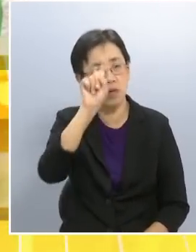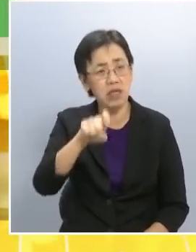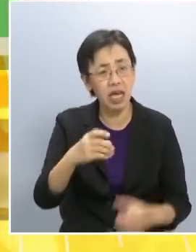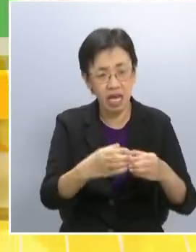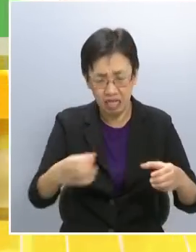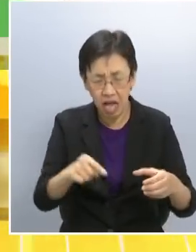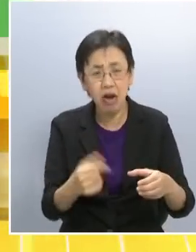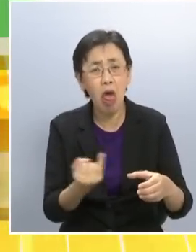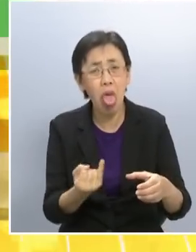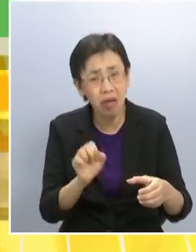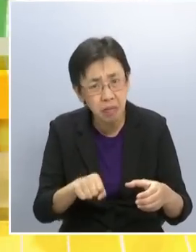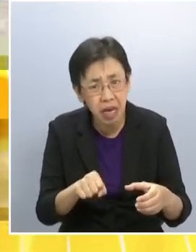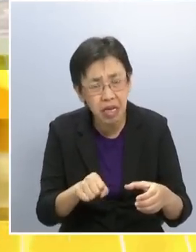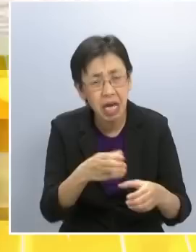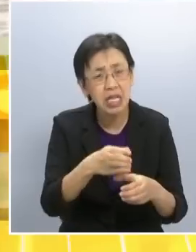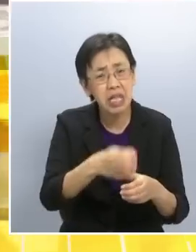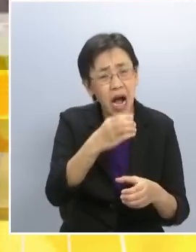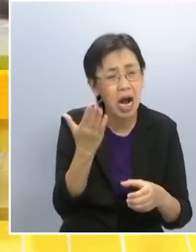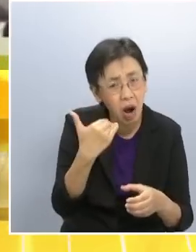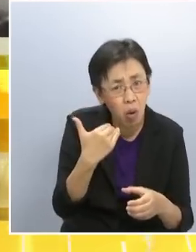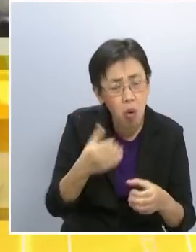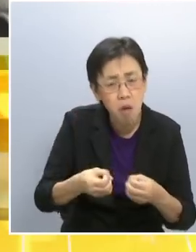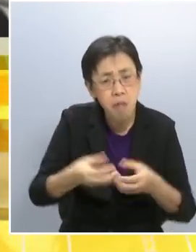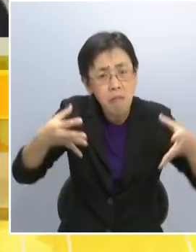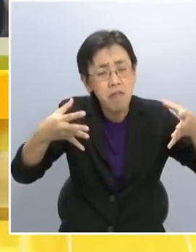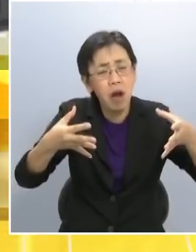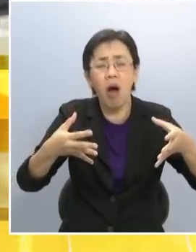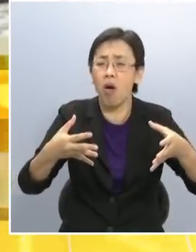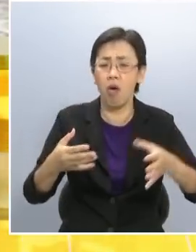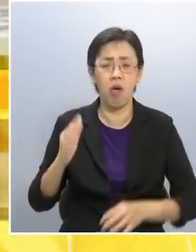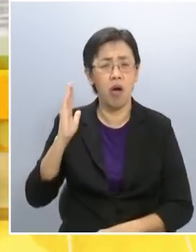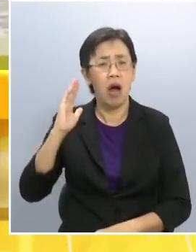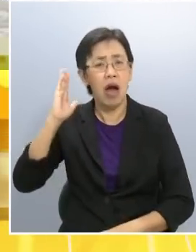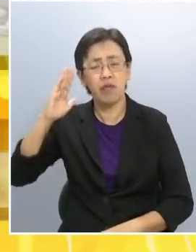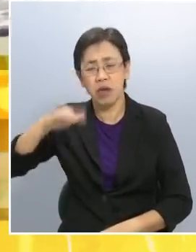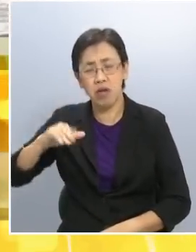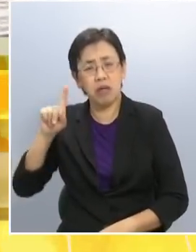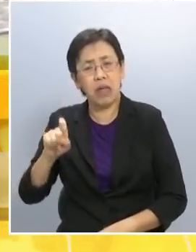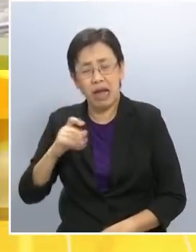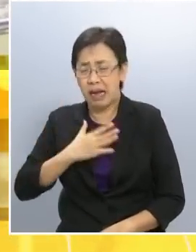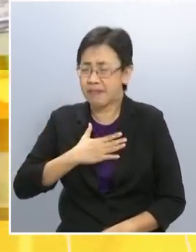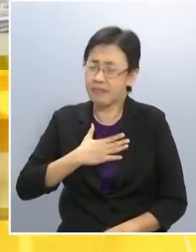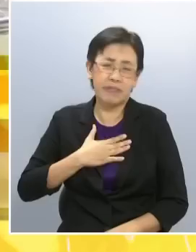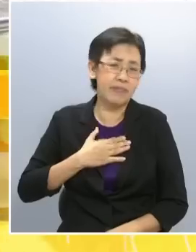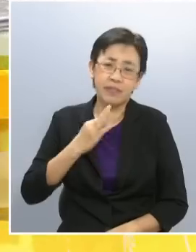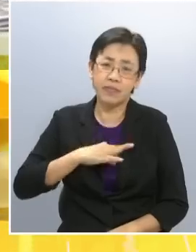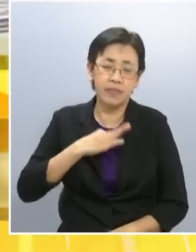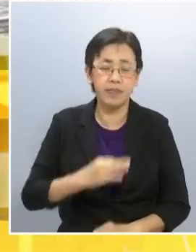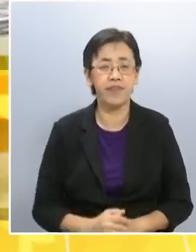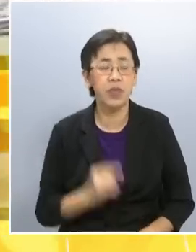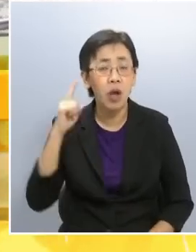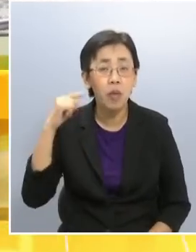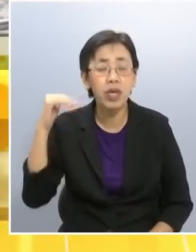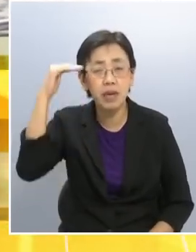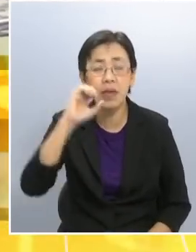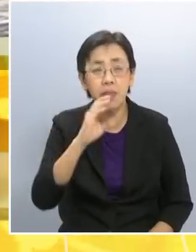ฐานไหมหรือว่าถังเก่าสุดท้ายก็ระเบิดแล้วมาทำให้น้องของตัวเองเสียชีวิต พี่สาวบอกได้นะครับว่าน้